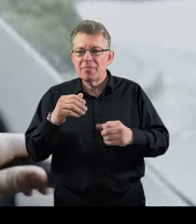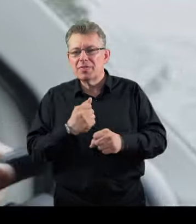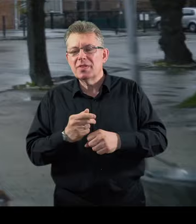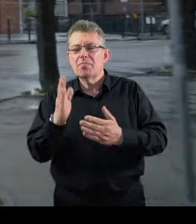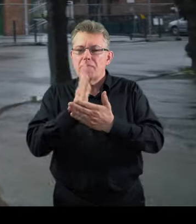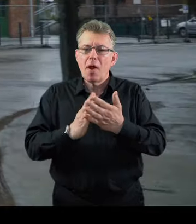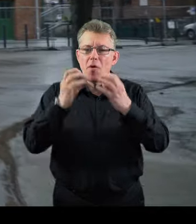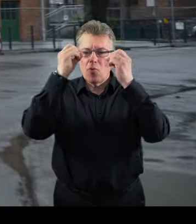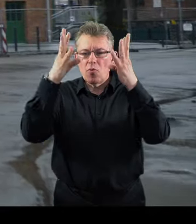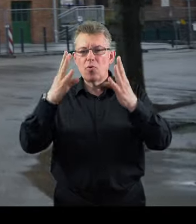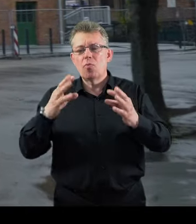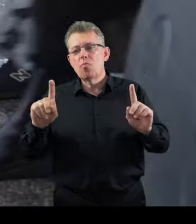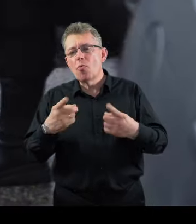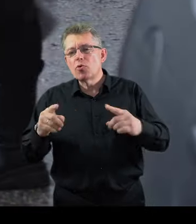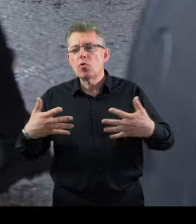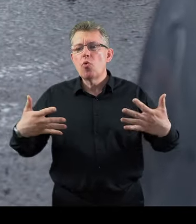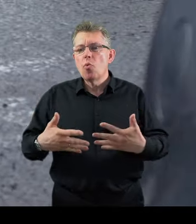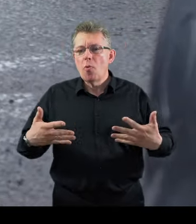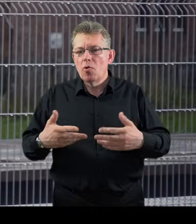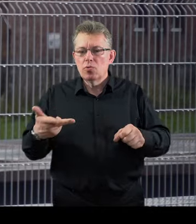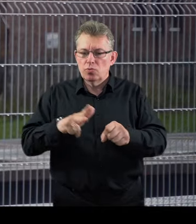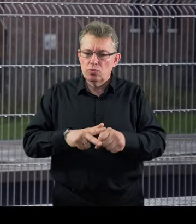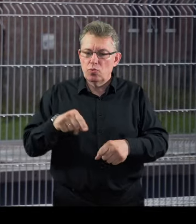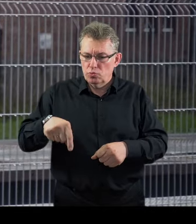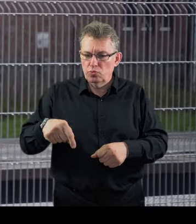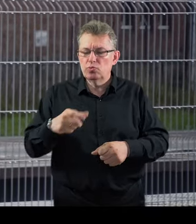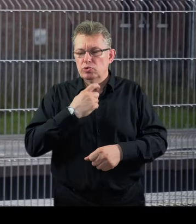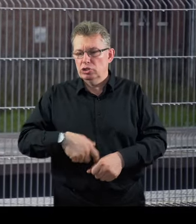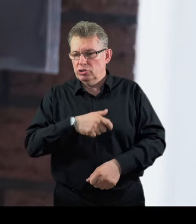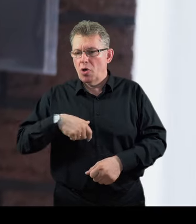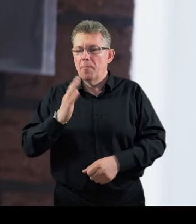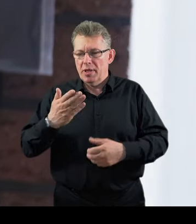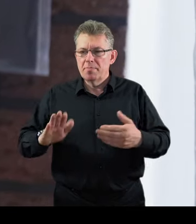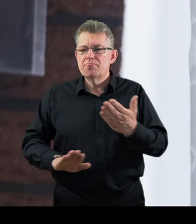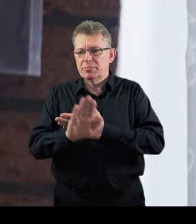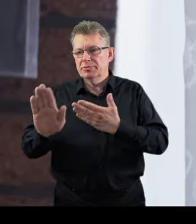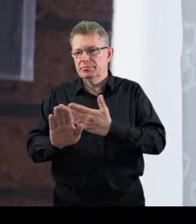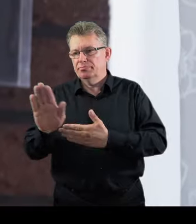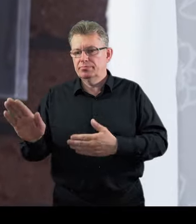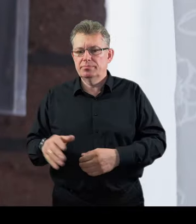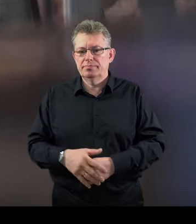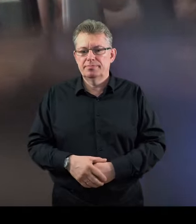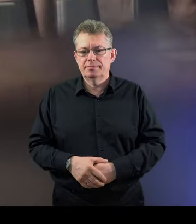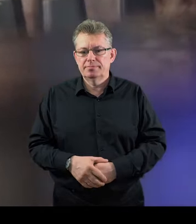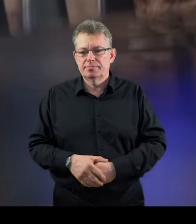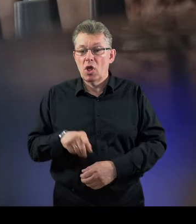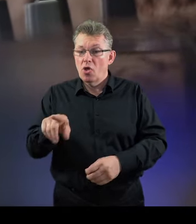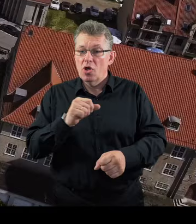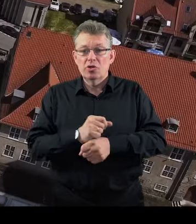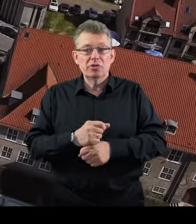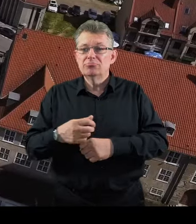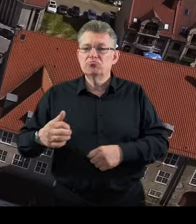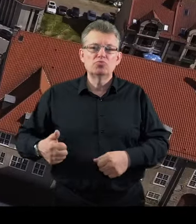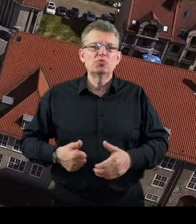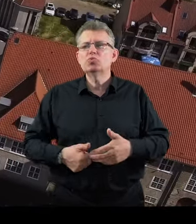pewną markę kulturową muzyki klubowej, którą będziemy tutaj w Szczytnie prezentować. To jest